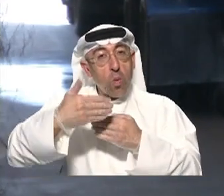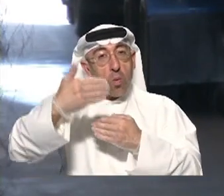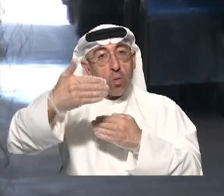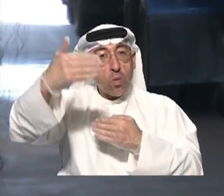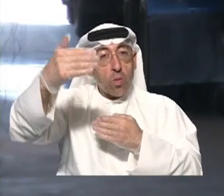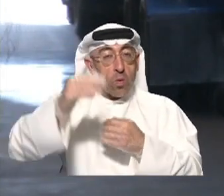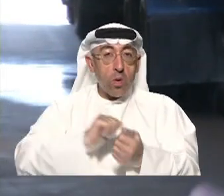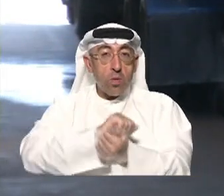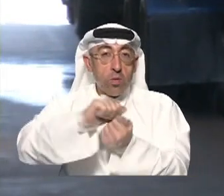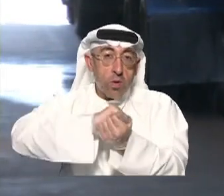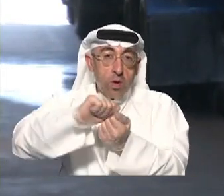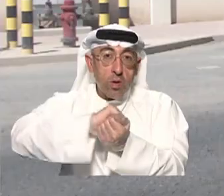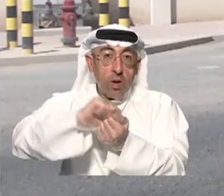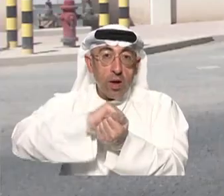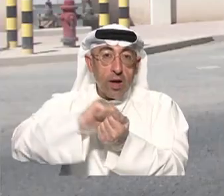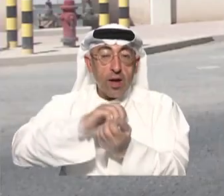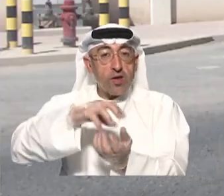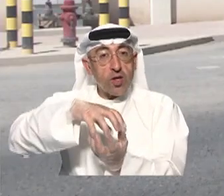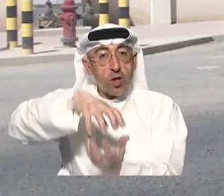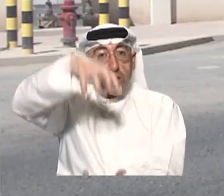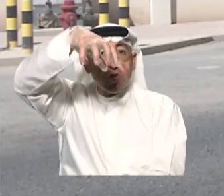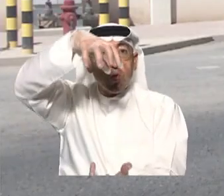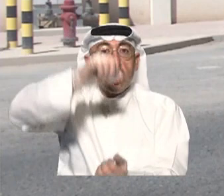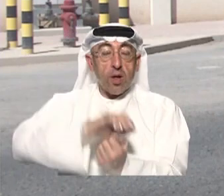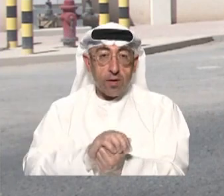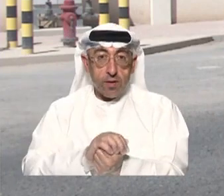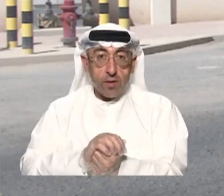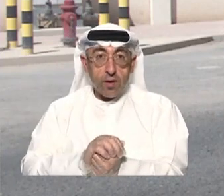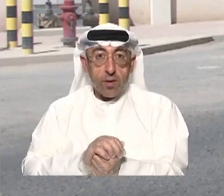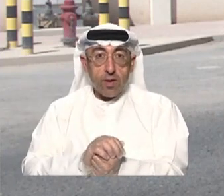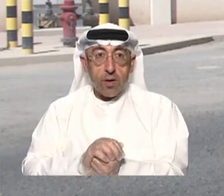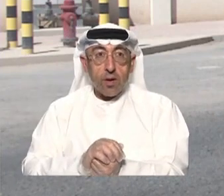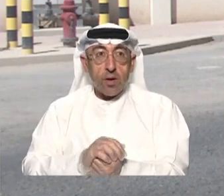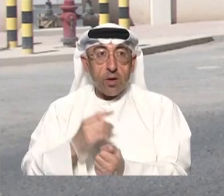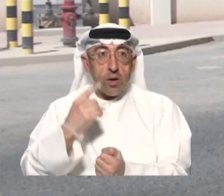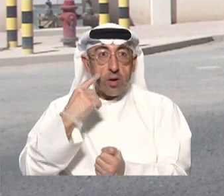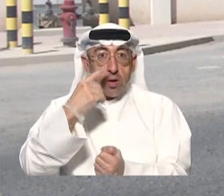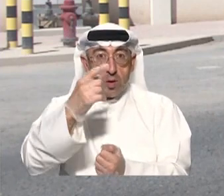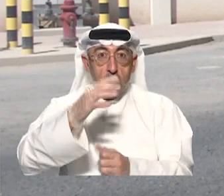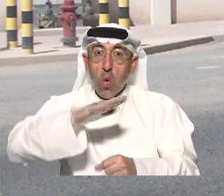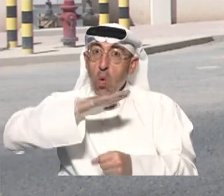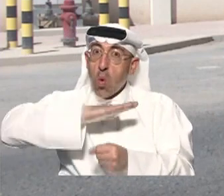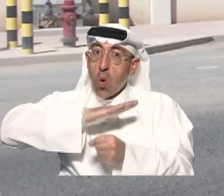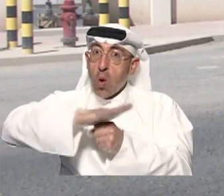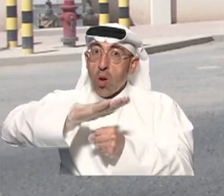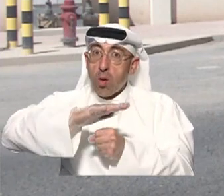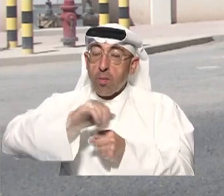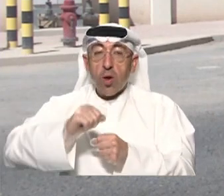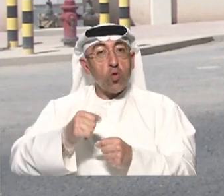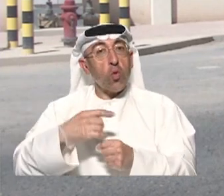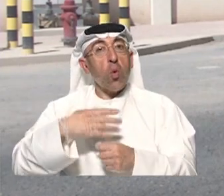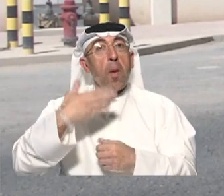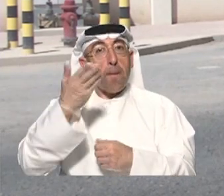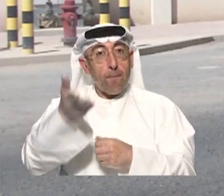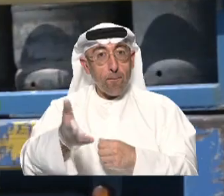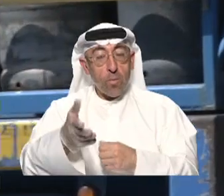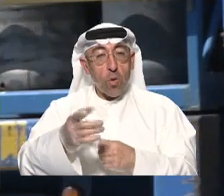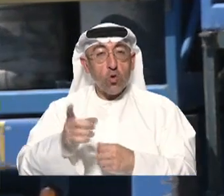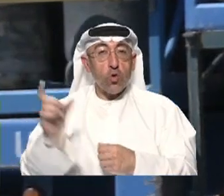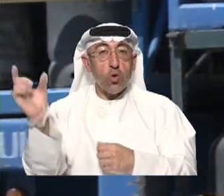لغسيل الاسطوانات بشكل دائم. المخزون الاستراتيجي متوافر لاشهر طويله، الإنتاج مستمر في